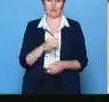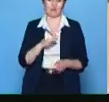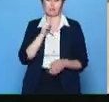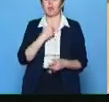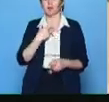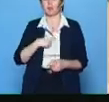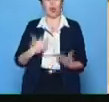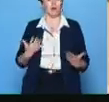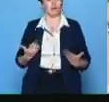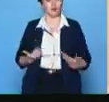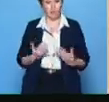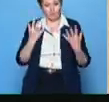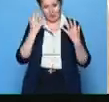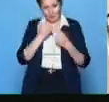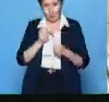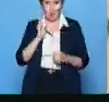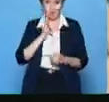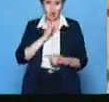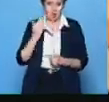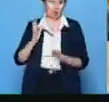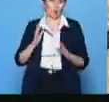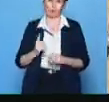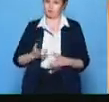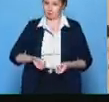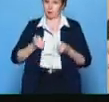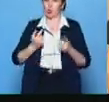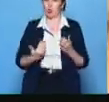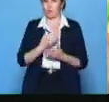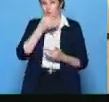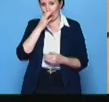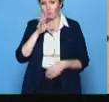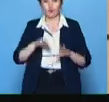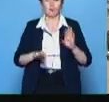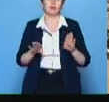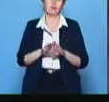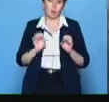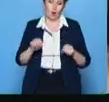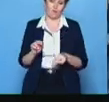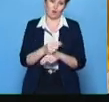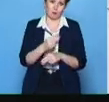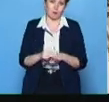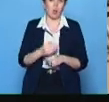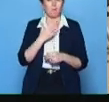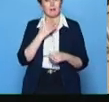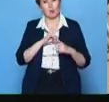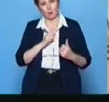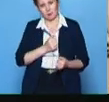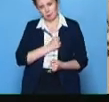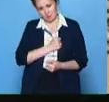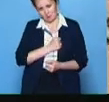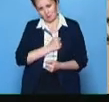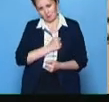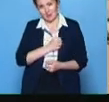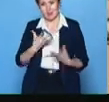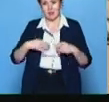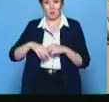это жить в темноте. Мама Милюша только за новый опыт. Считает, что только так можно воспитать милосердие. Только что семья вернулась